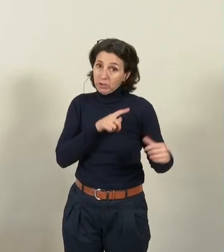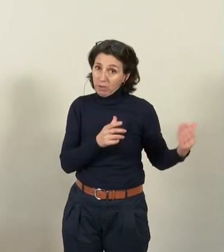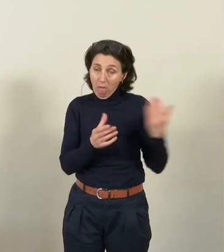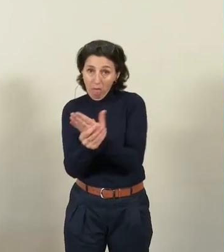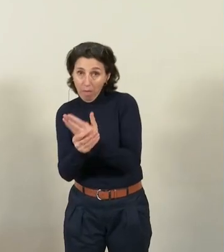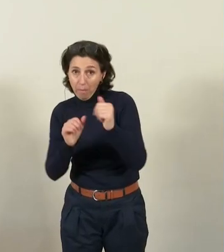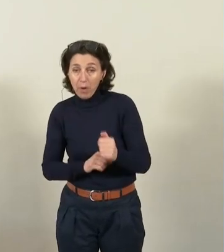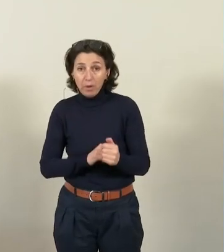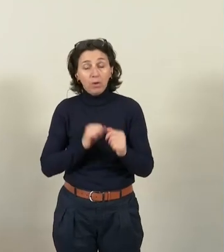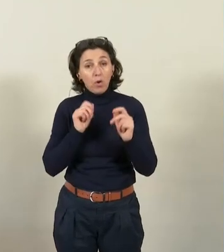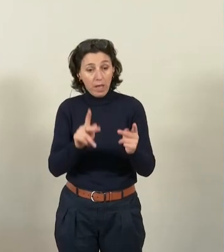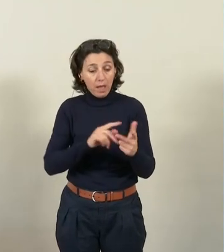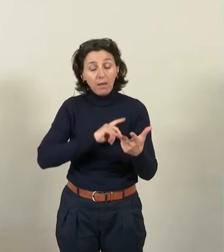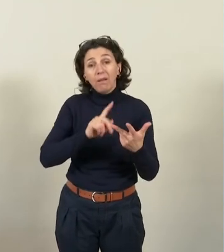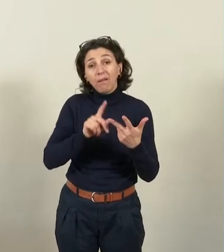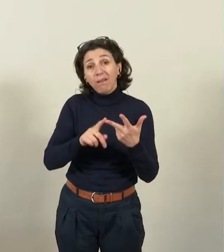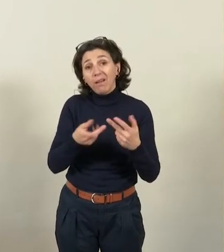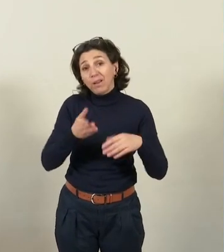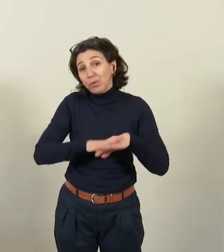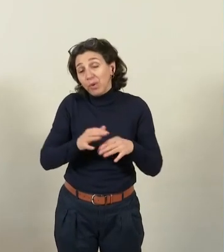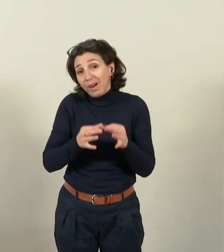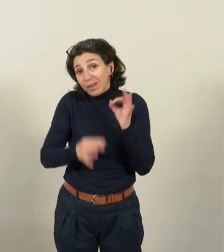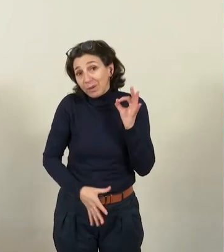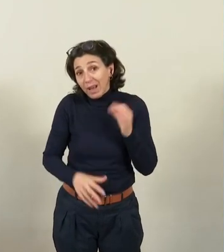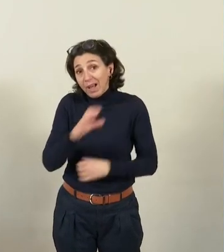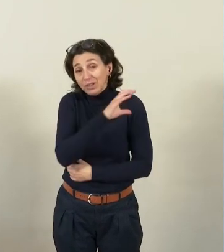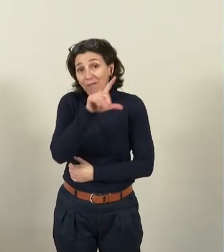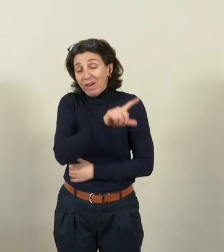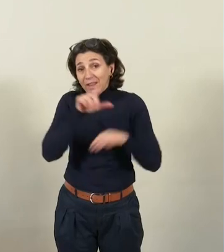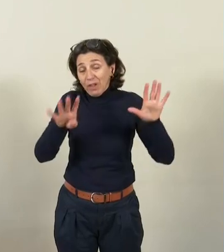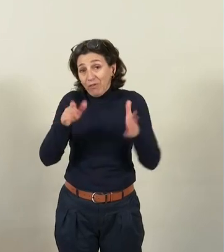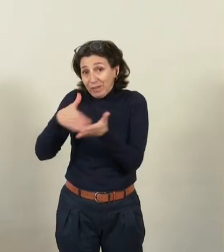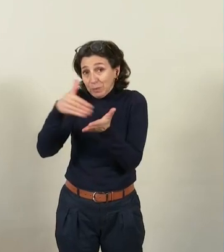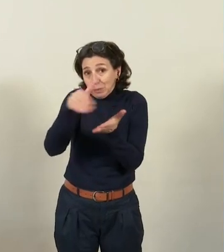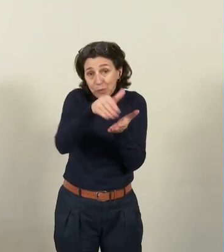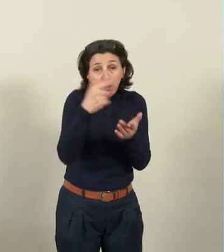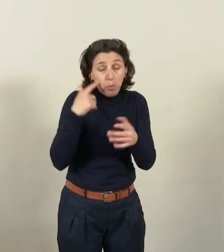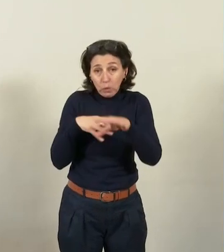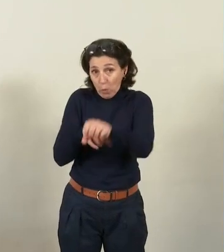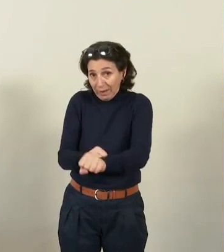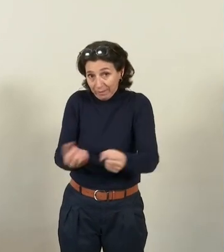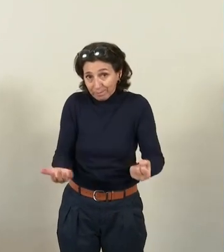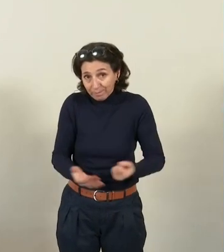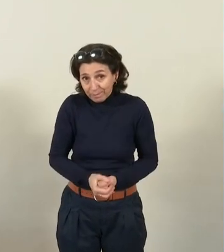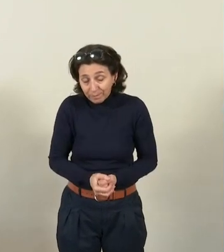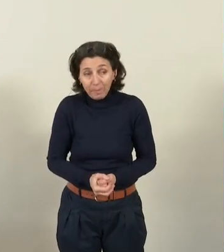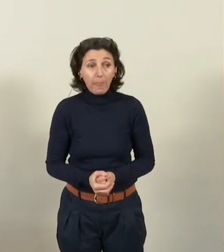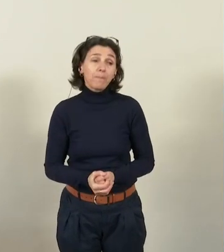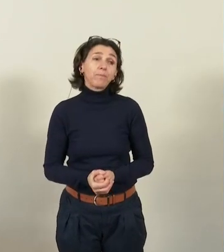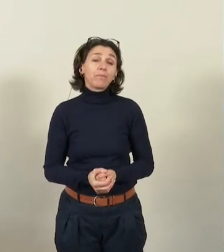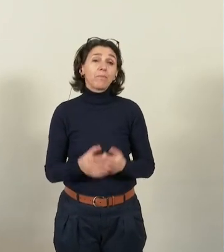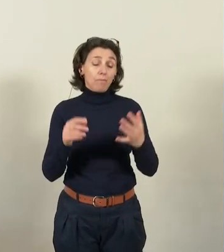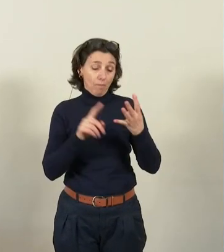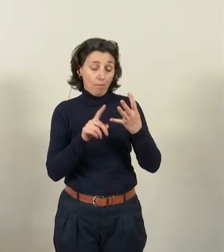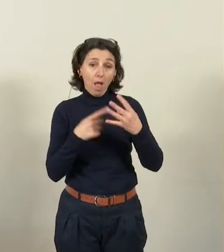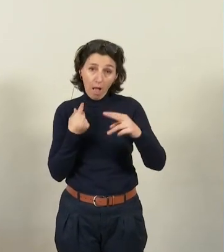l'effet en fait c'est 129 expulsions pour problématique de squat ensuite je rappelle que du coup le parc privé